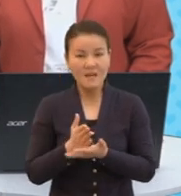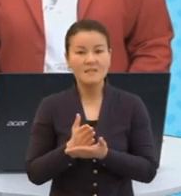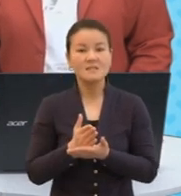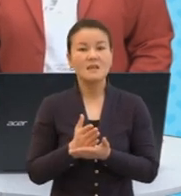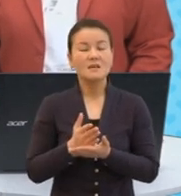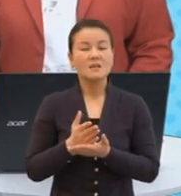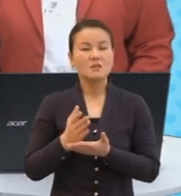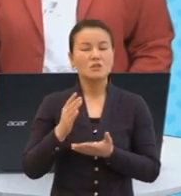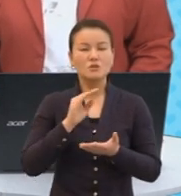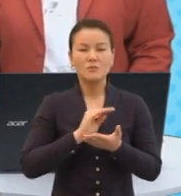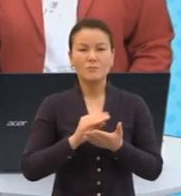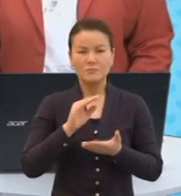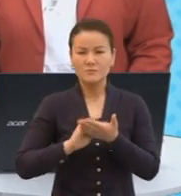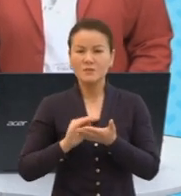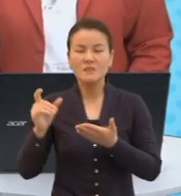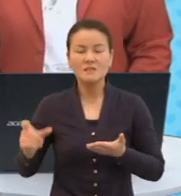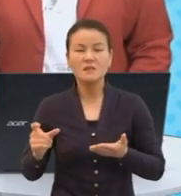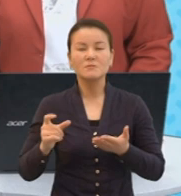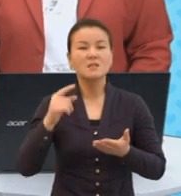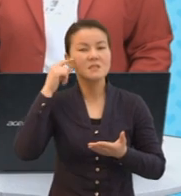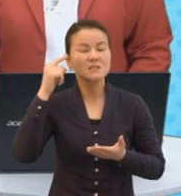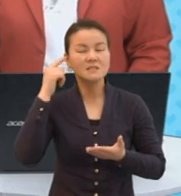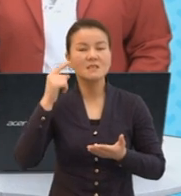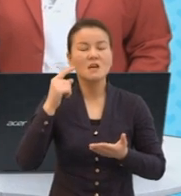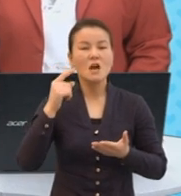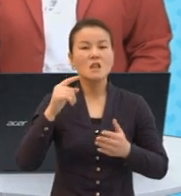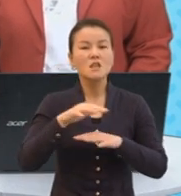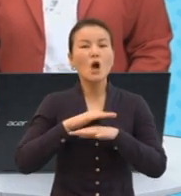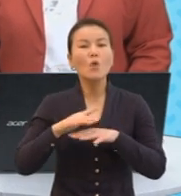составителей сборника кыргызских народных сказок